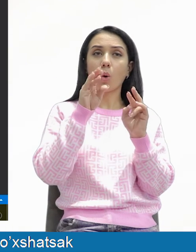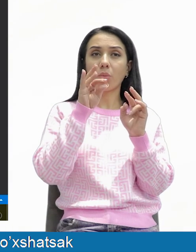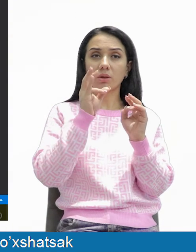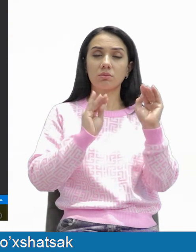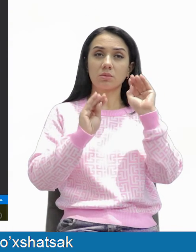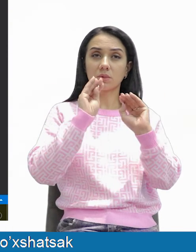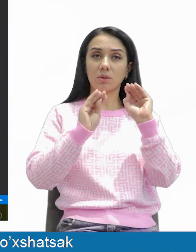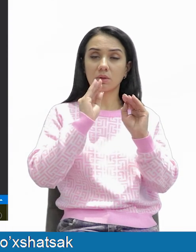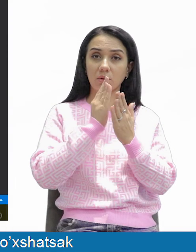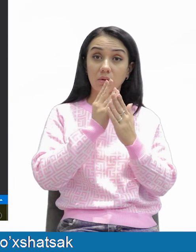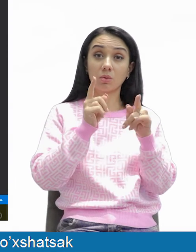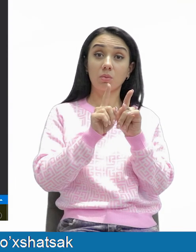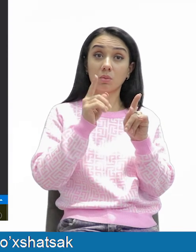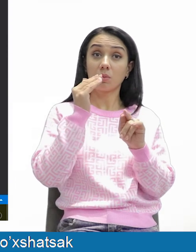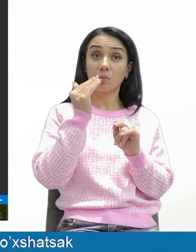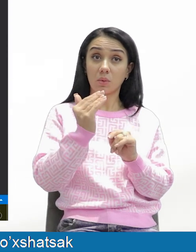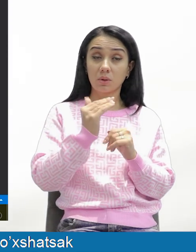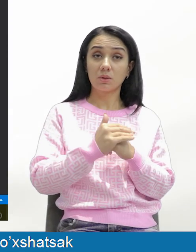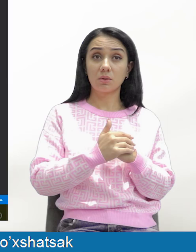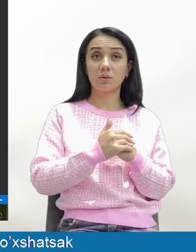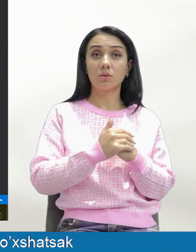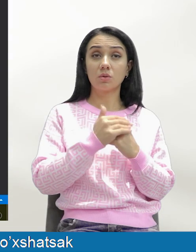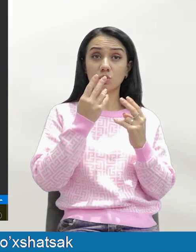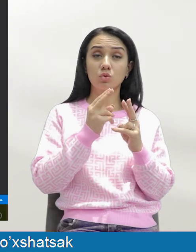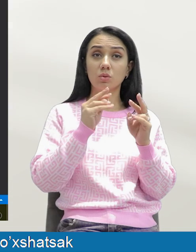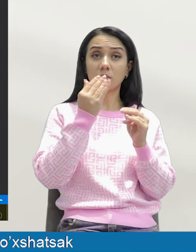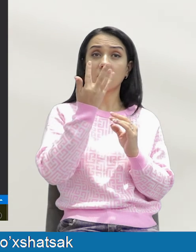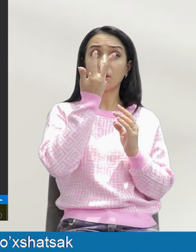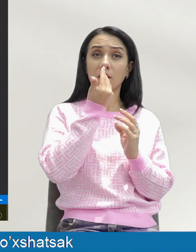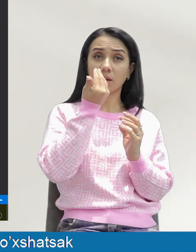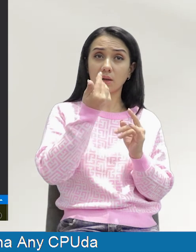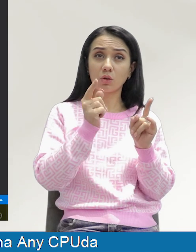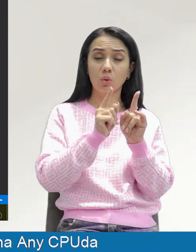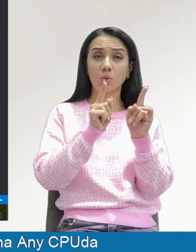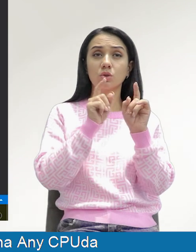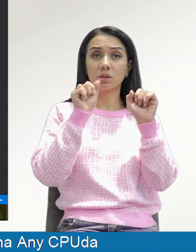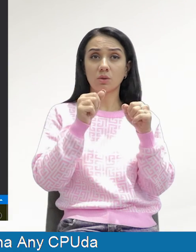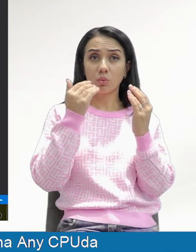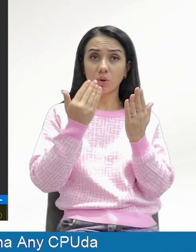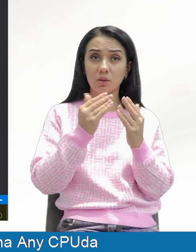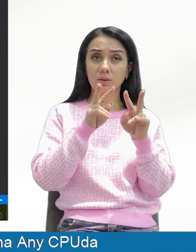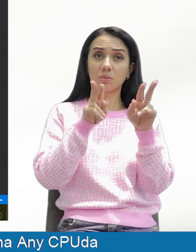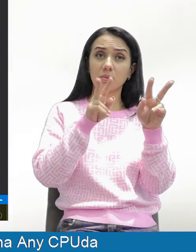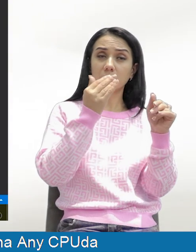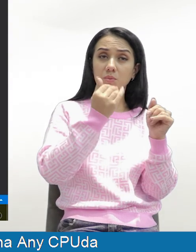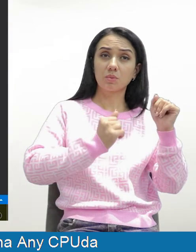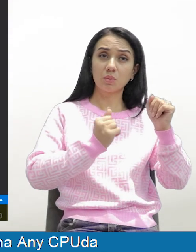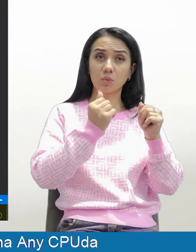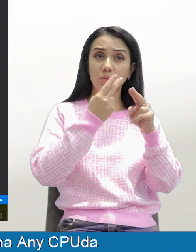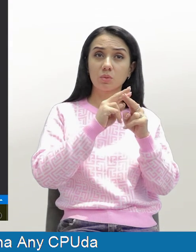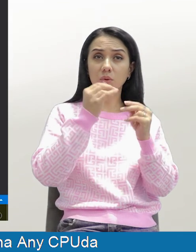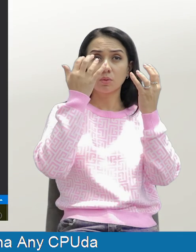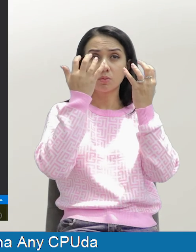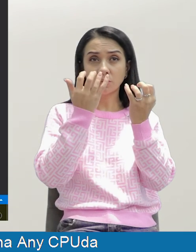komponentlardan yaratilgan ekan. Endi mana bularni mana ranglarini o'xshatsak bo'ladi bir-biriga.